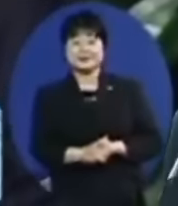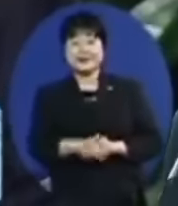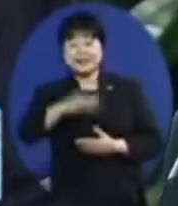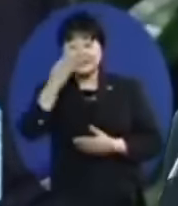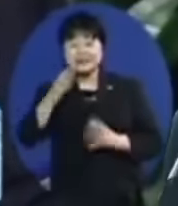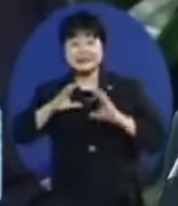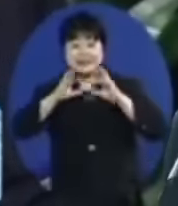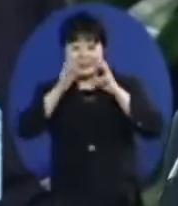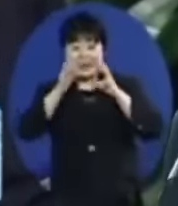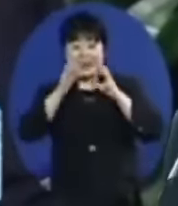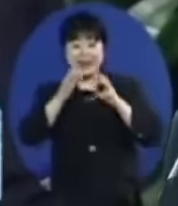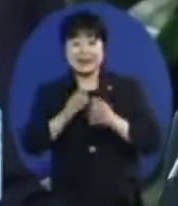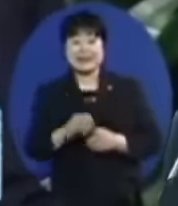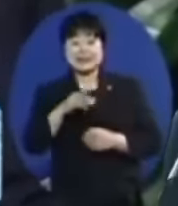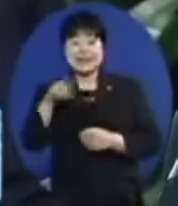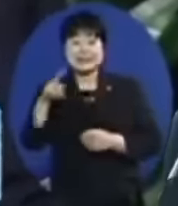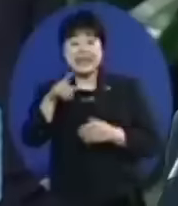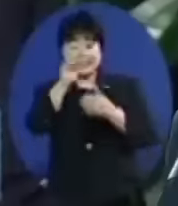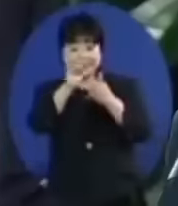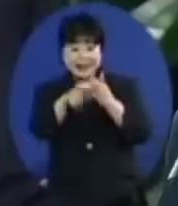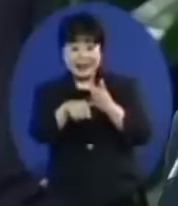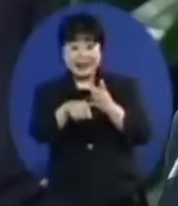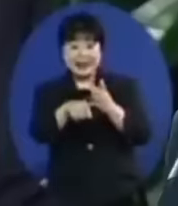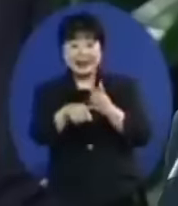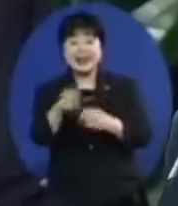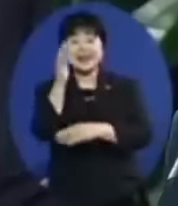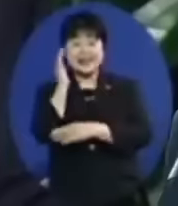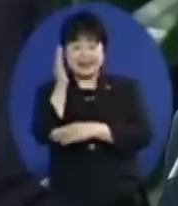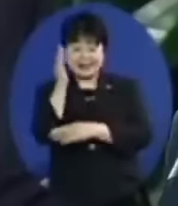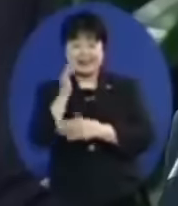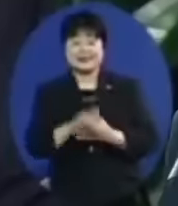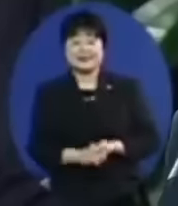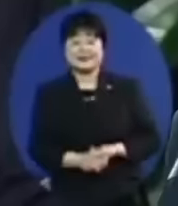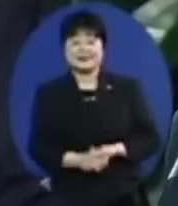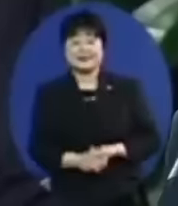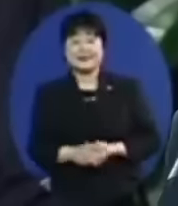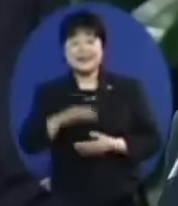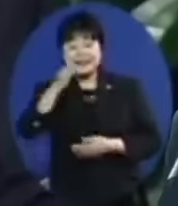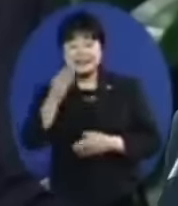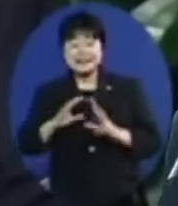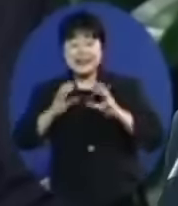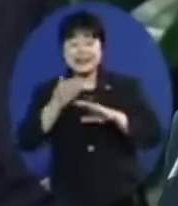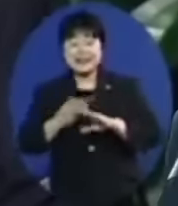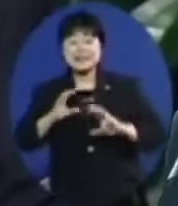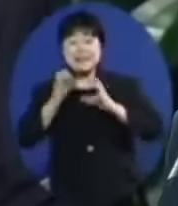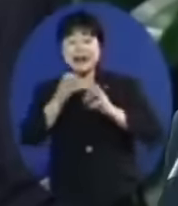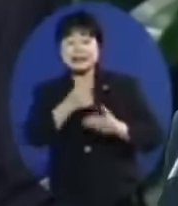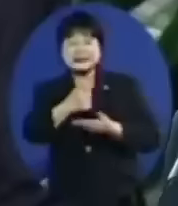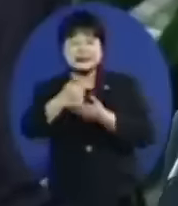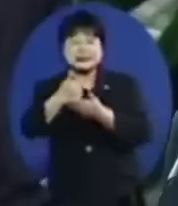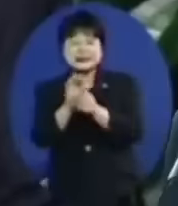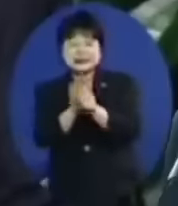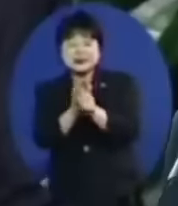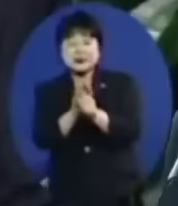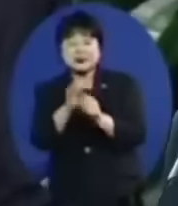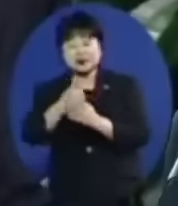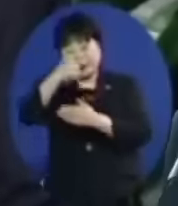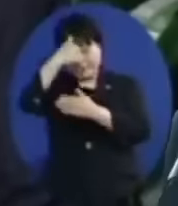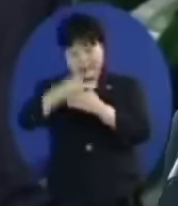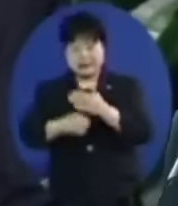이스라엘의 사사시대의 이야기입니다. 이스라엘이 이방신을 섬기고